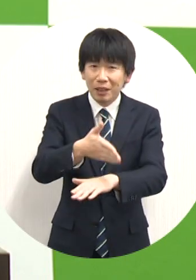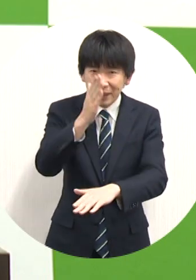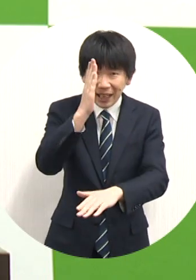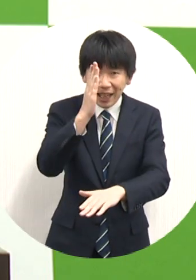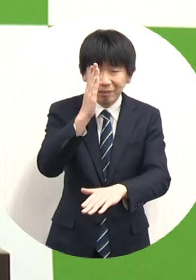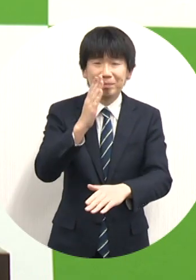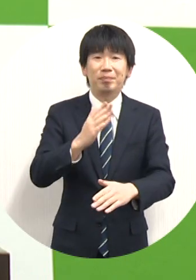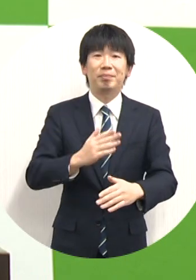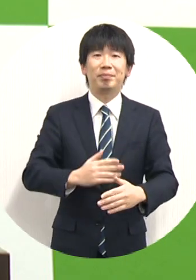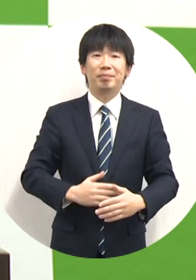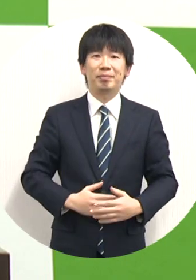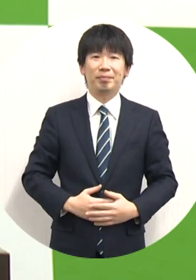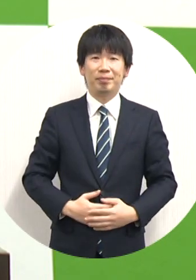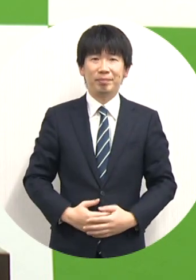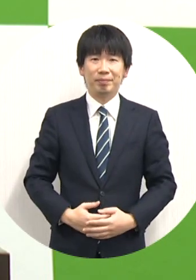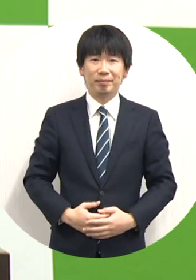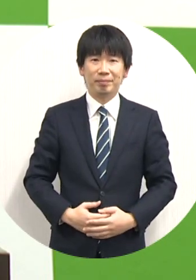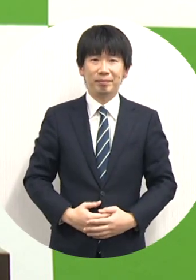た